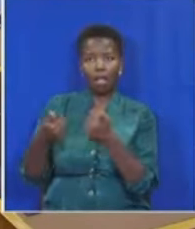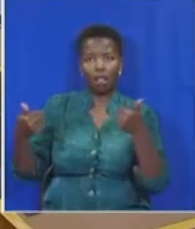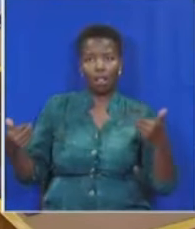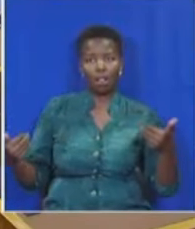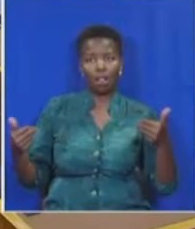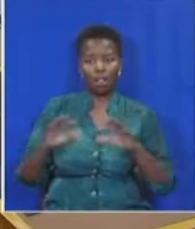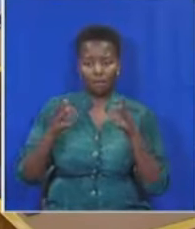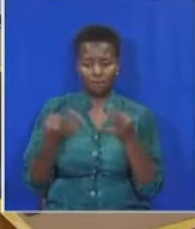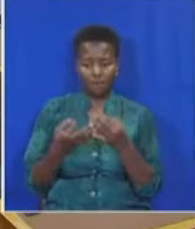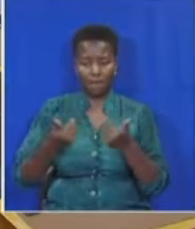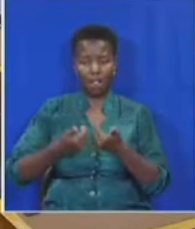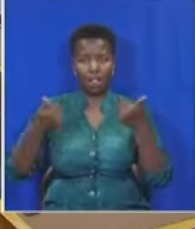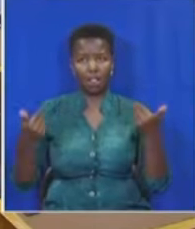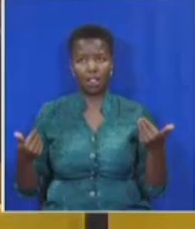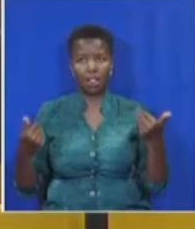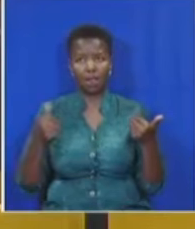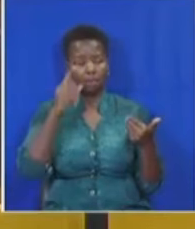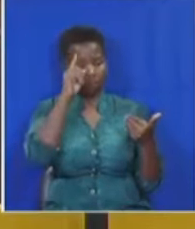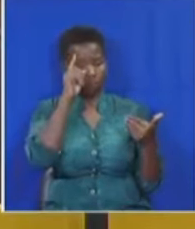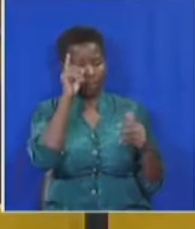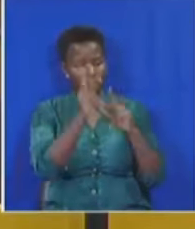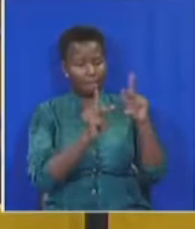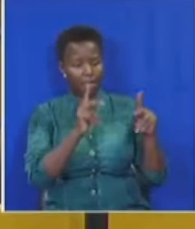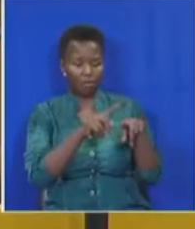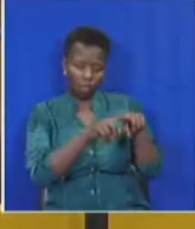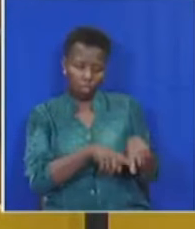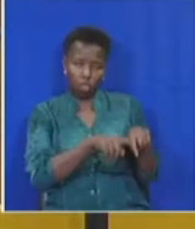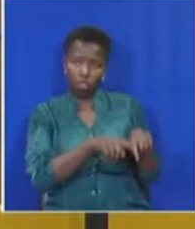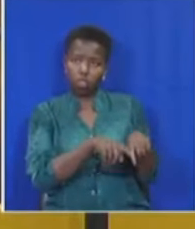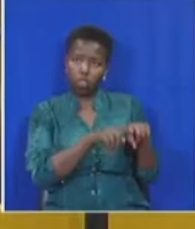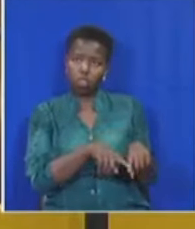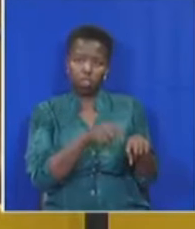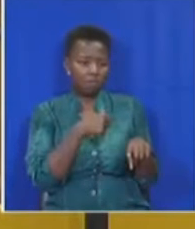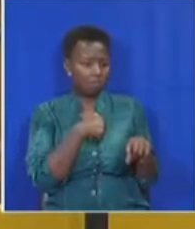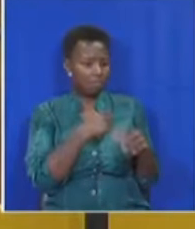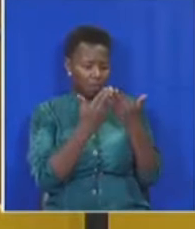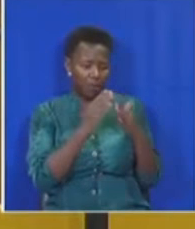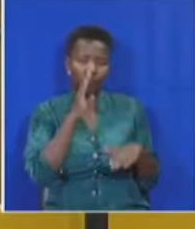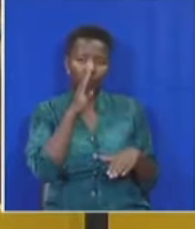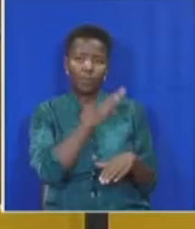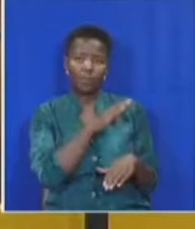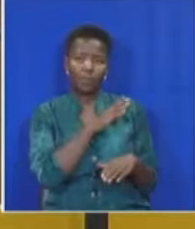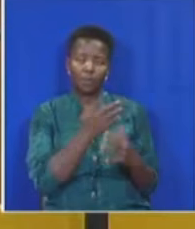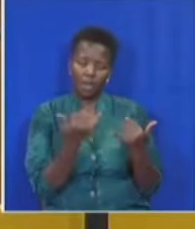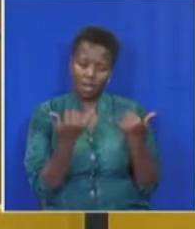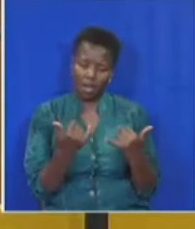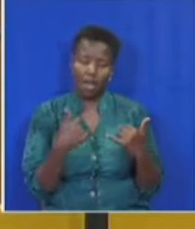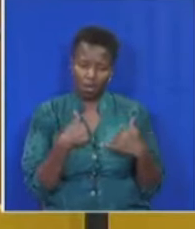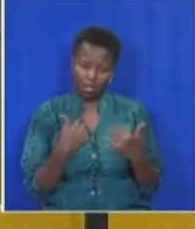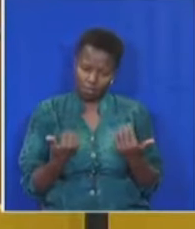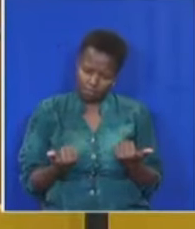abamnyama abanamphakathi baba bafundanga namhlanje bazizicaka ezinto